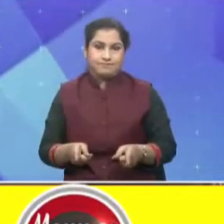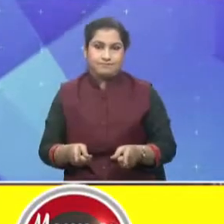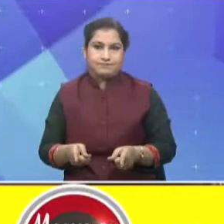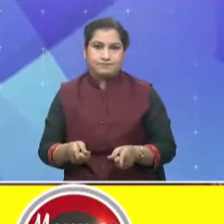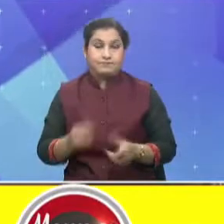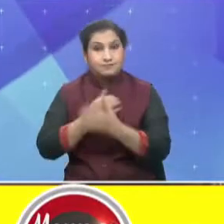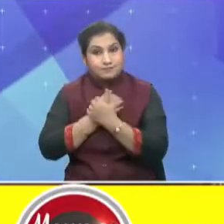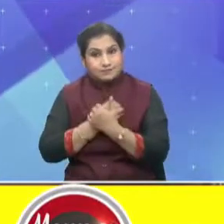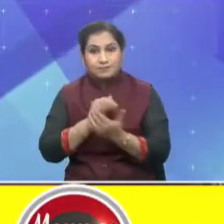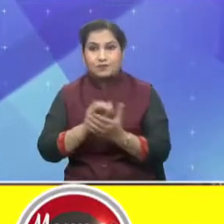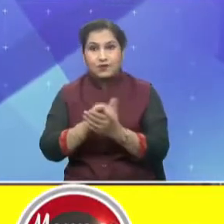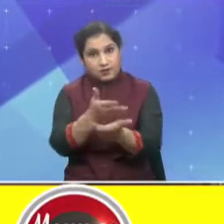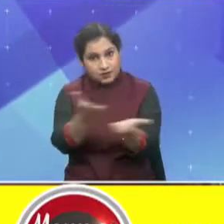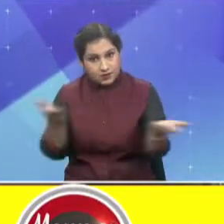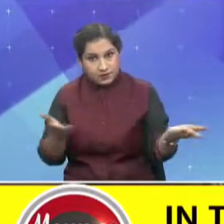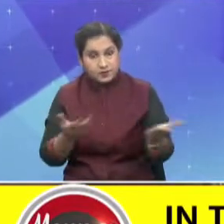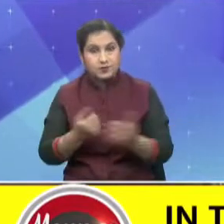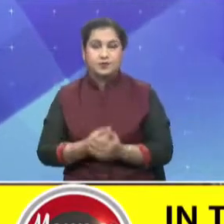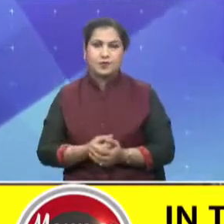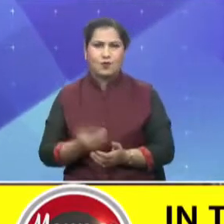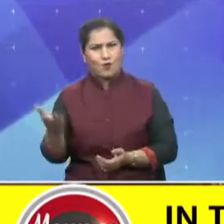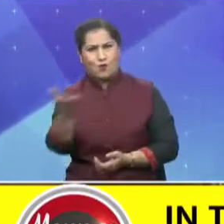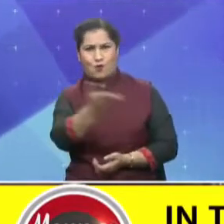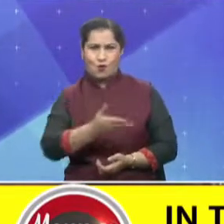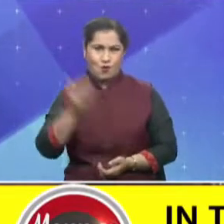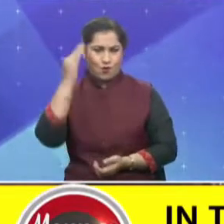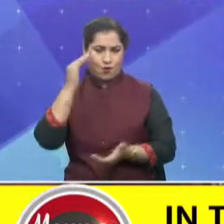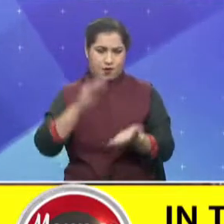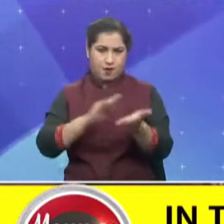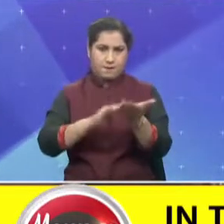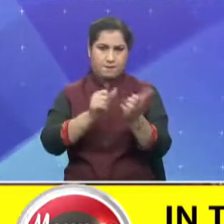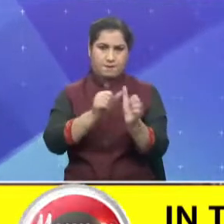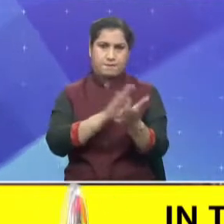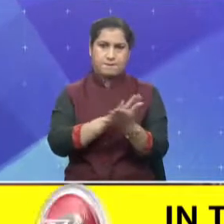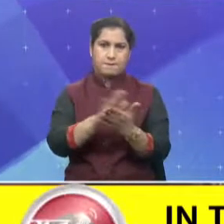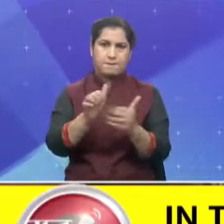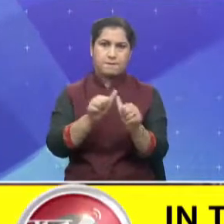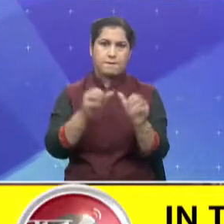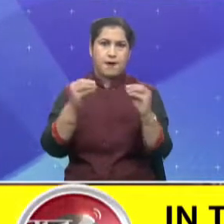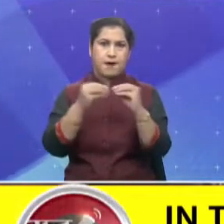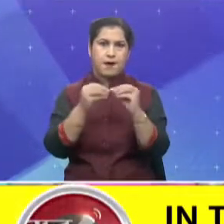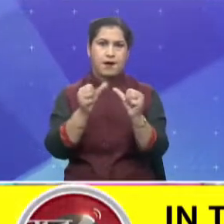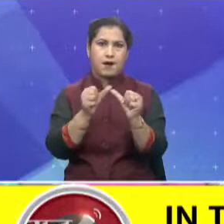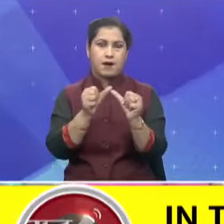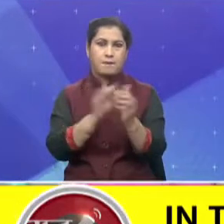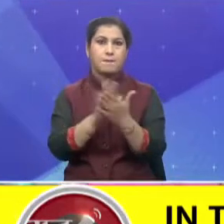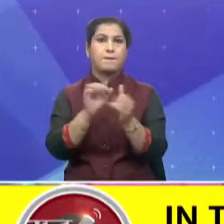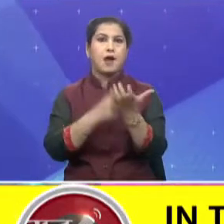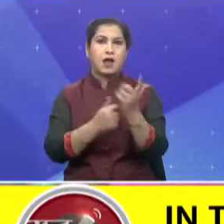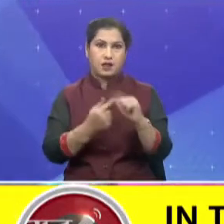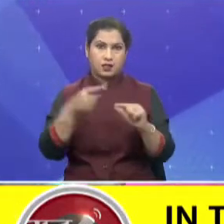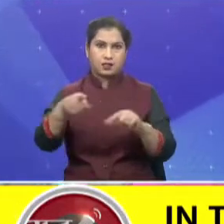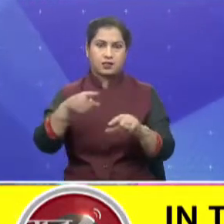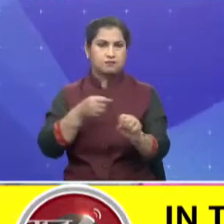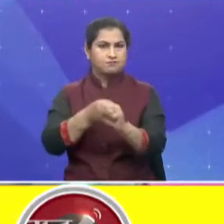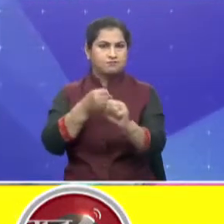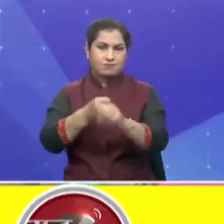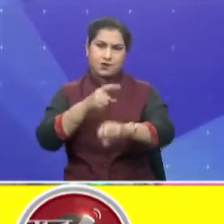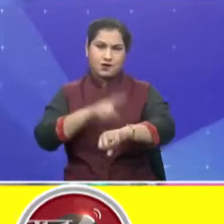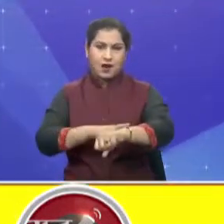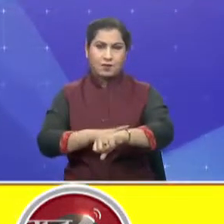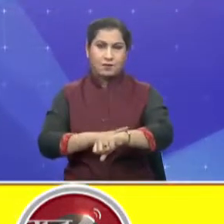प्यारे देशवासियों, महाभारत के युद्ध के समय भगवान श्री कृष्ण ने अर्जुन को कहा था,